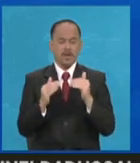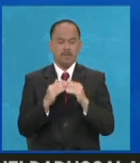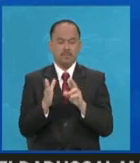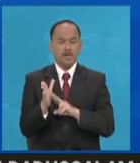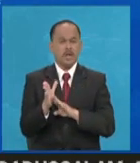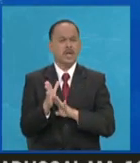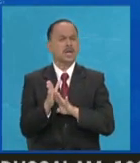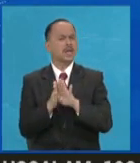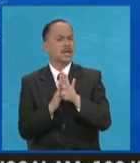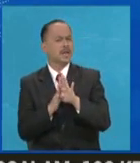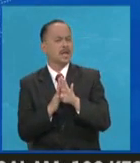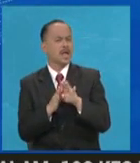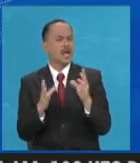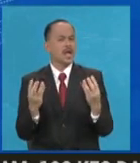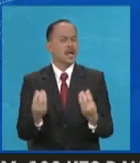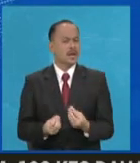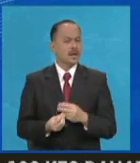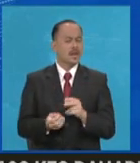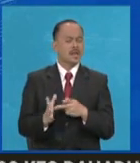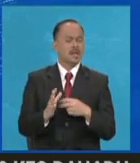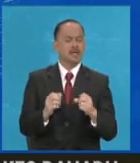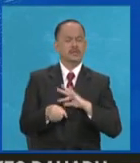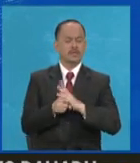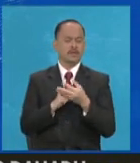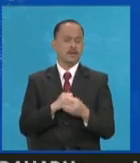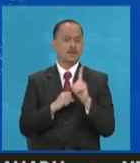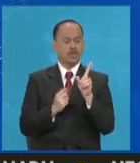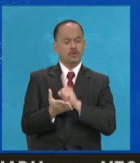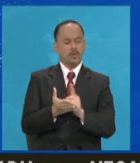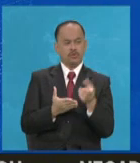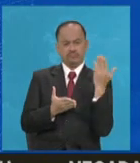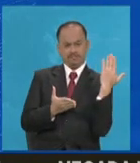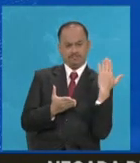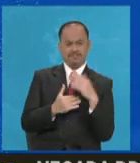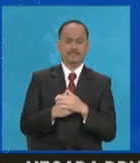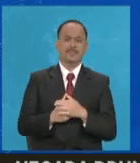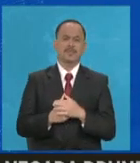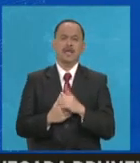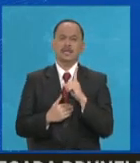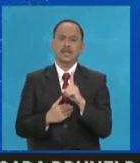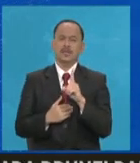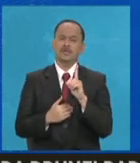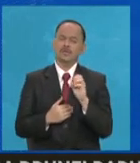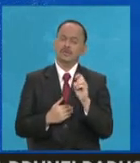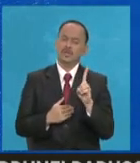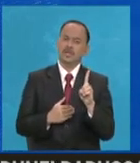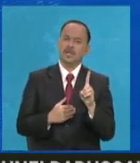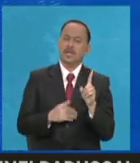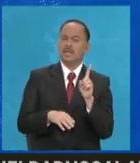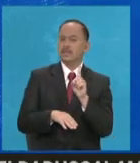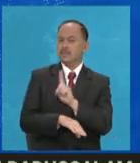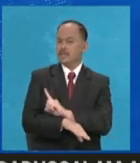peningkatan yang mana kadar protes dalam masa 1 minggu kebelakangan ialah 101 hari